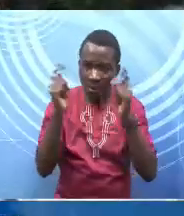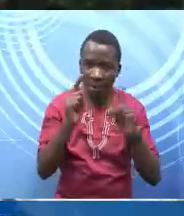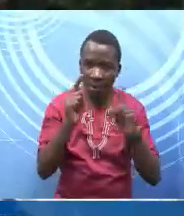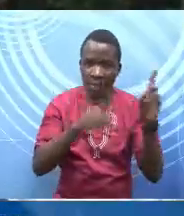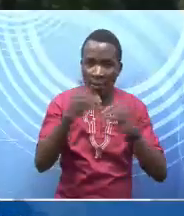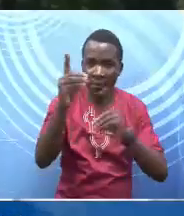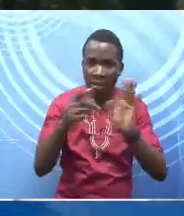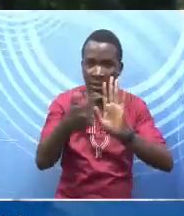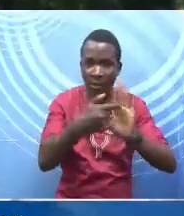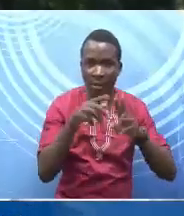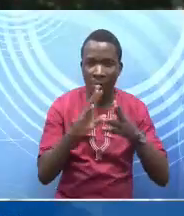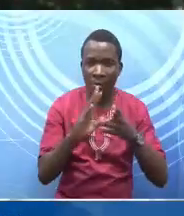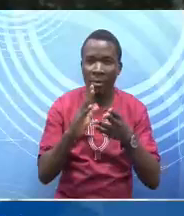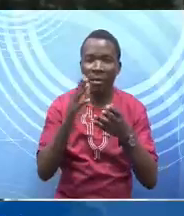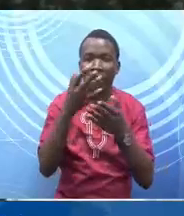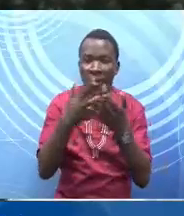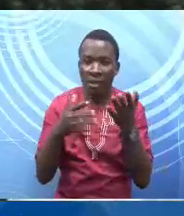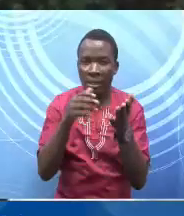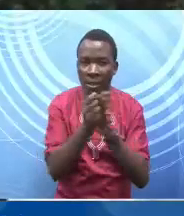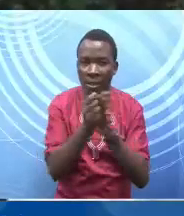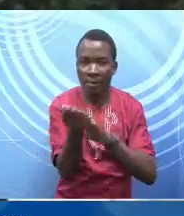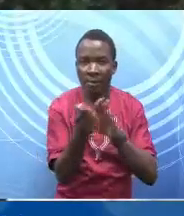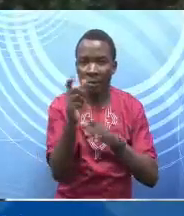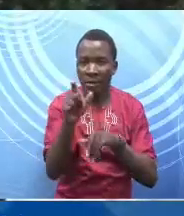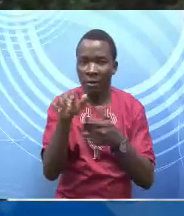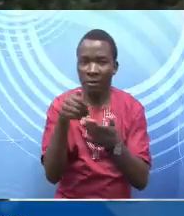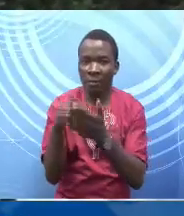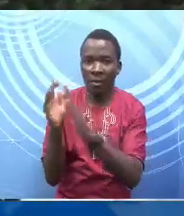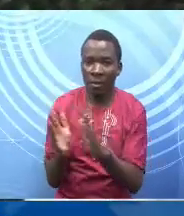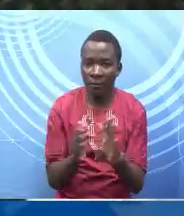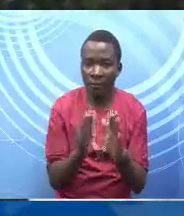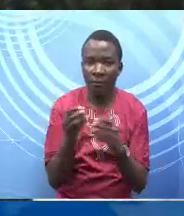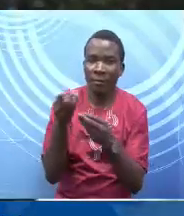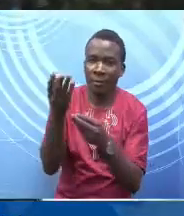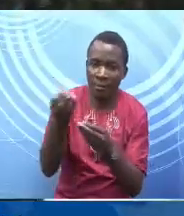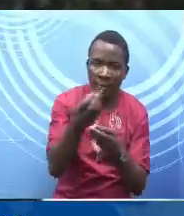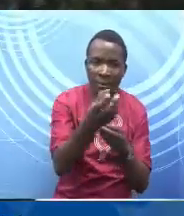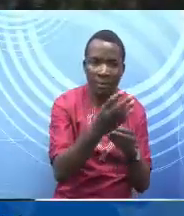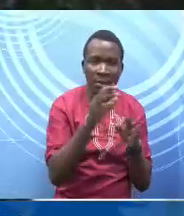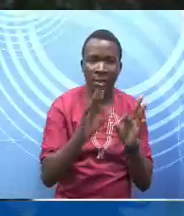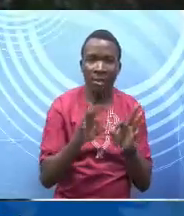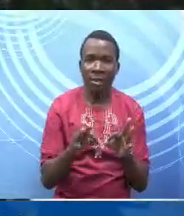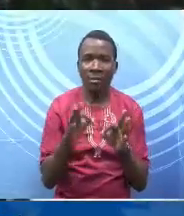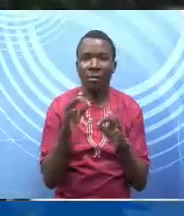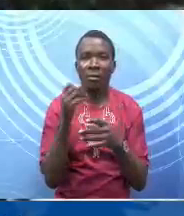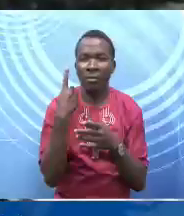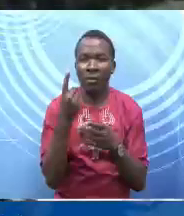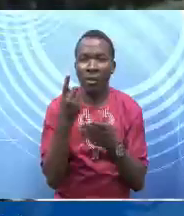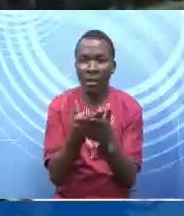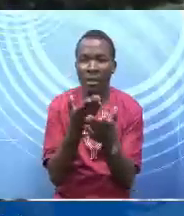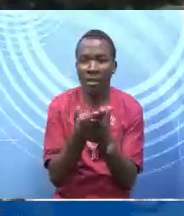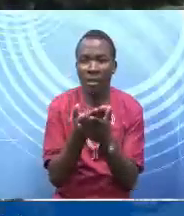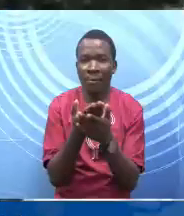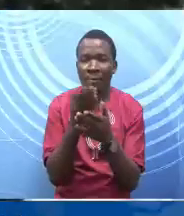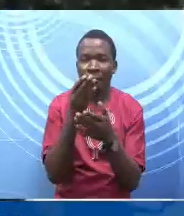ko yaje na buri muntu ibyo agenewe akari ibyo atwara ariko icyo numva nasaba